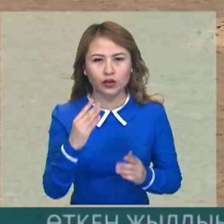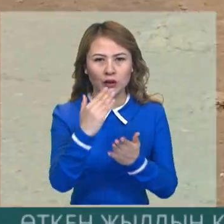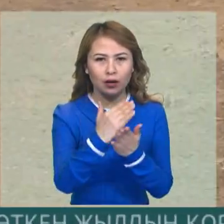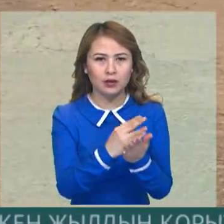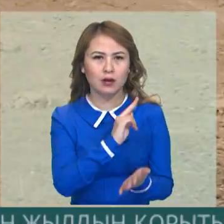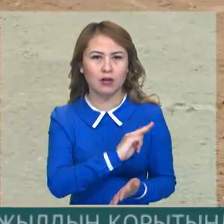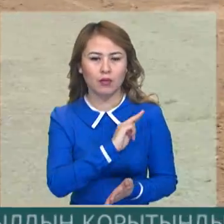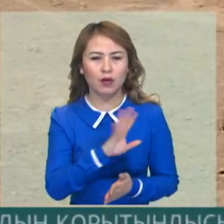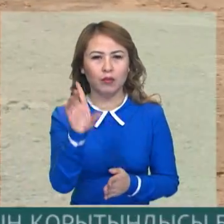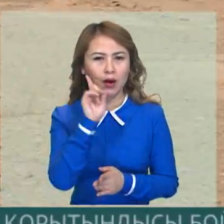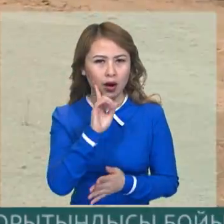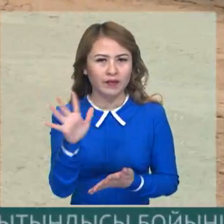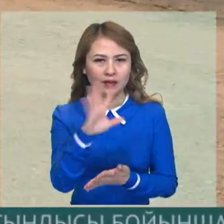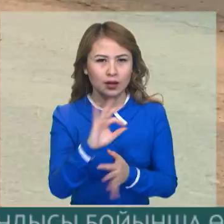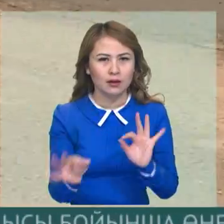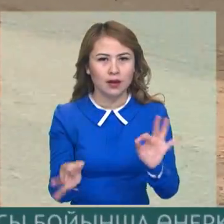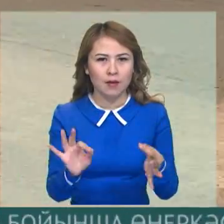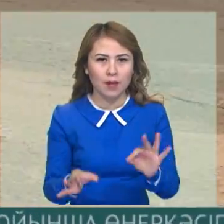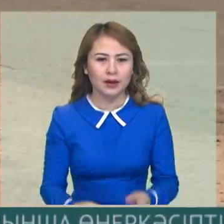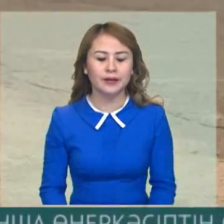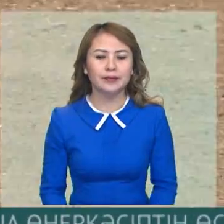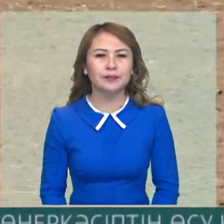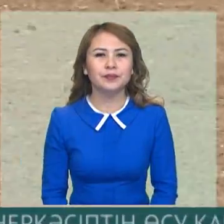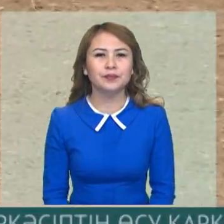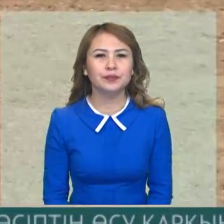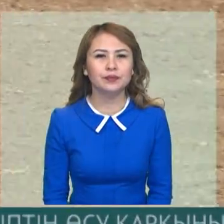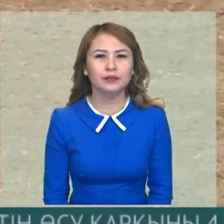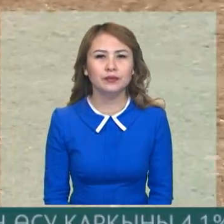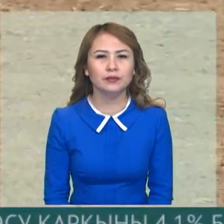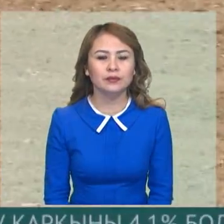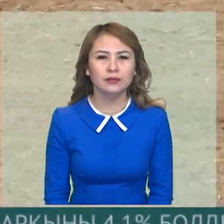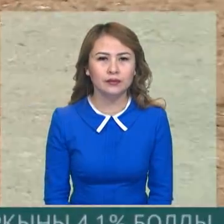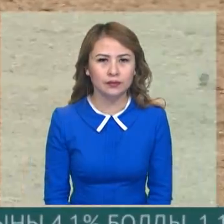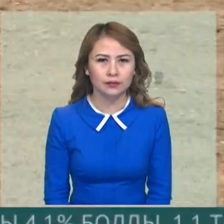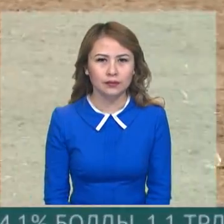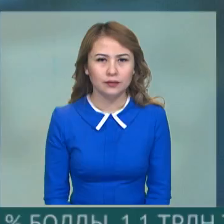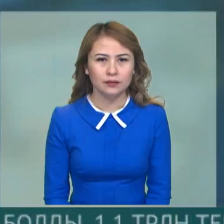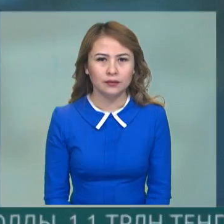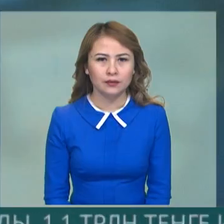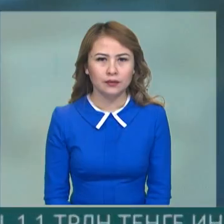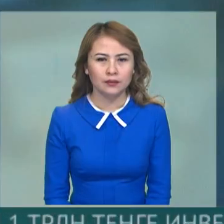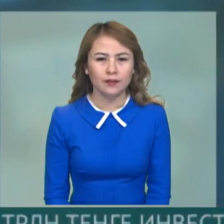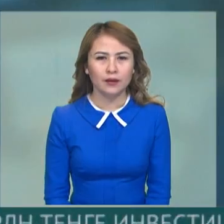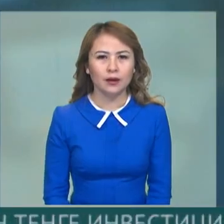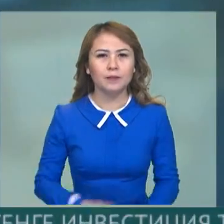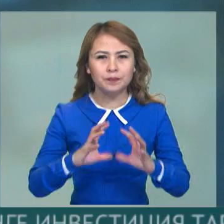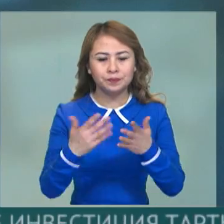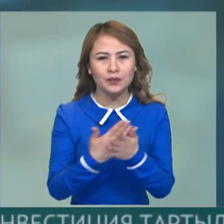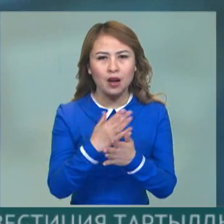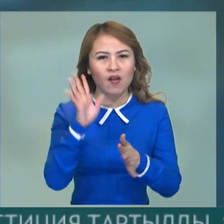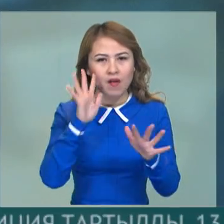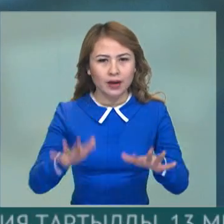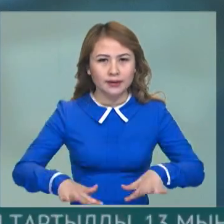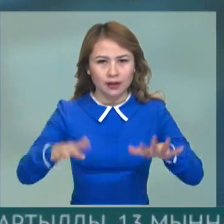қызметшілері сүрінбей өтті. Ардақ Айбарұлы, Қуаныш Түргенбаев, хабар, Алматы облысынан. Жақын жаңалықтар. Топан